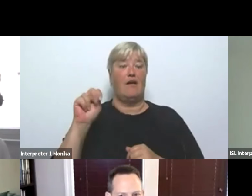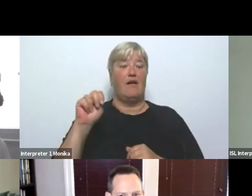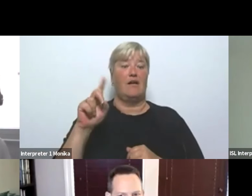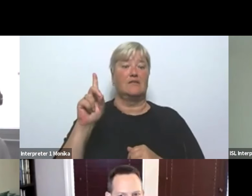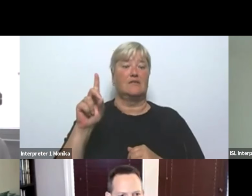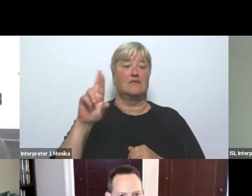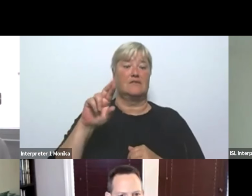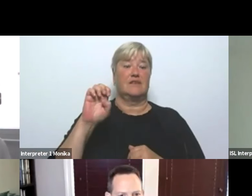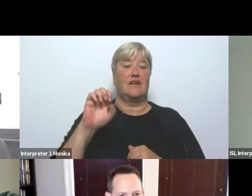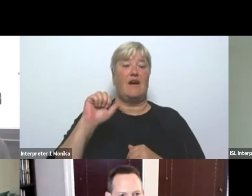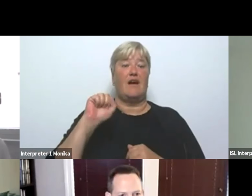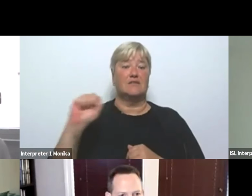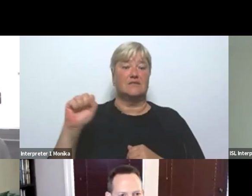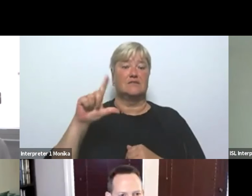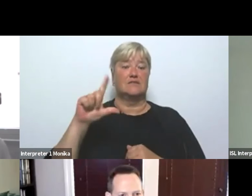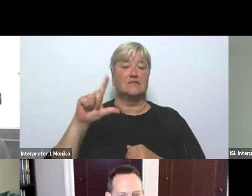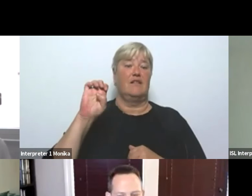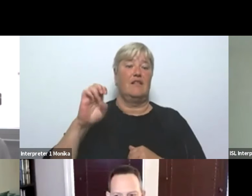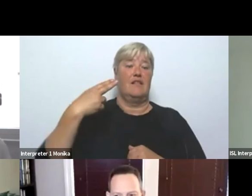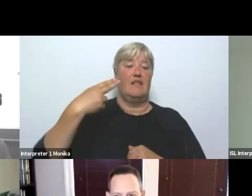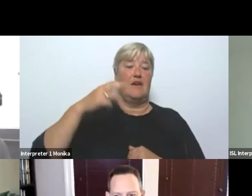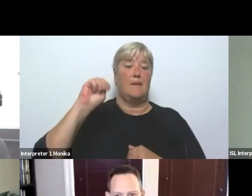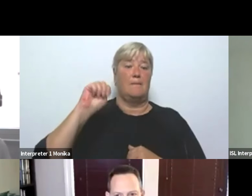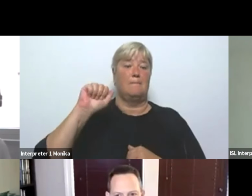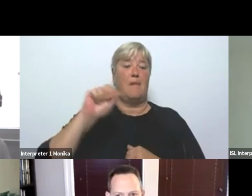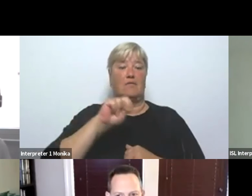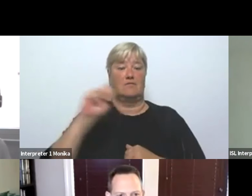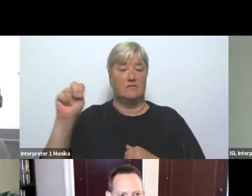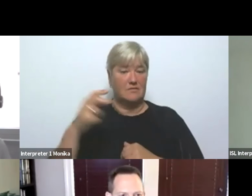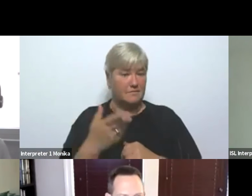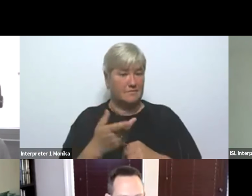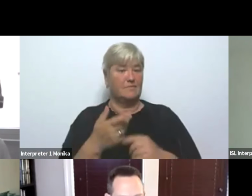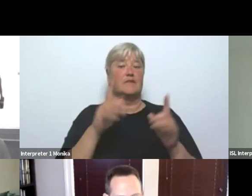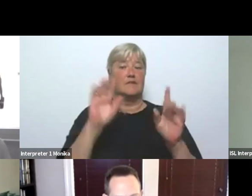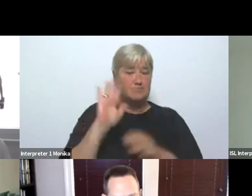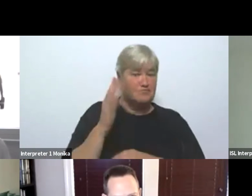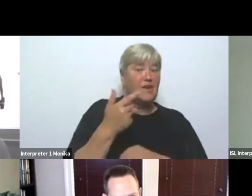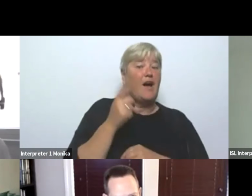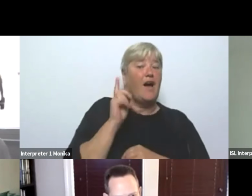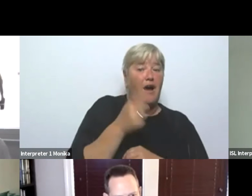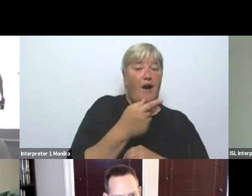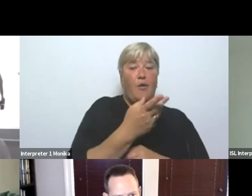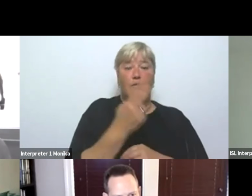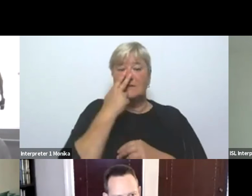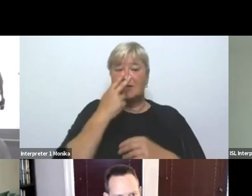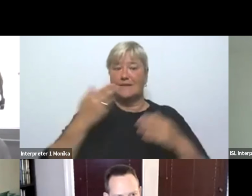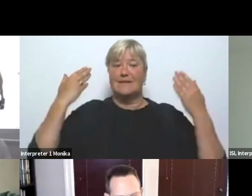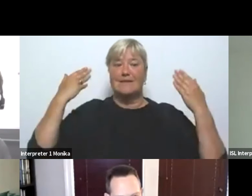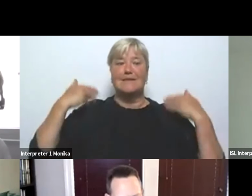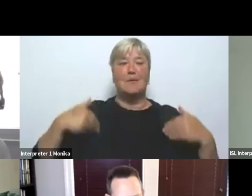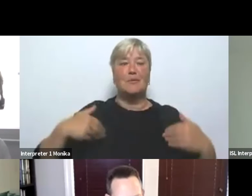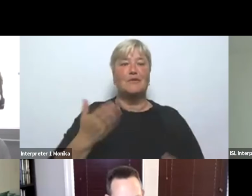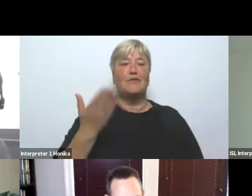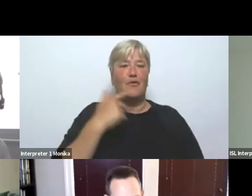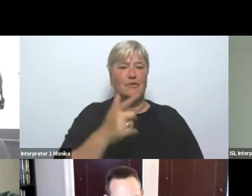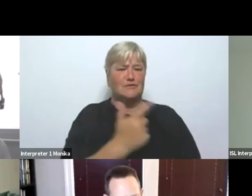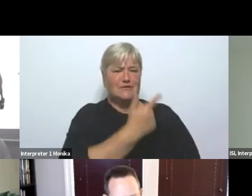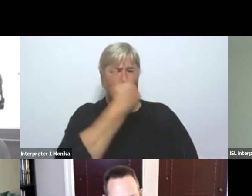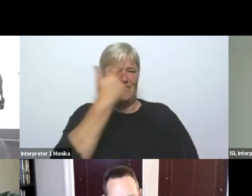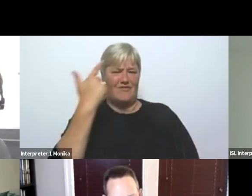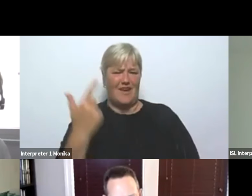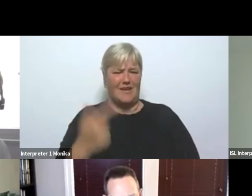Bord haben, auch kurz mal in die Runde winken. Man sieht ja auch schon sehr, sehr schön an deinem Hintergrund, woher du kommst. Seit 2 Jahren ist